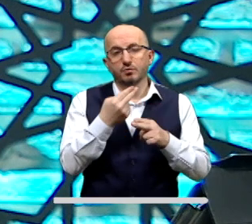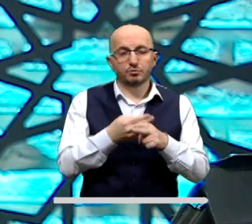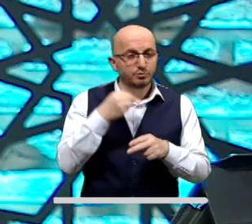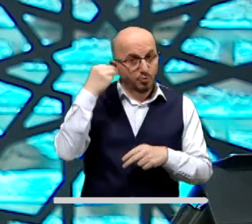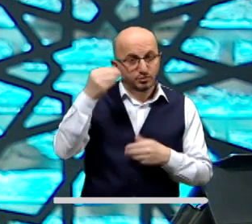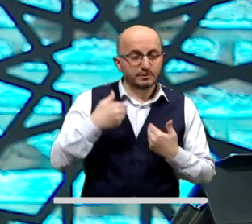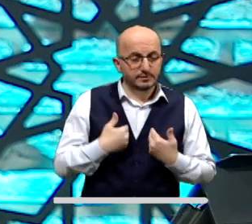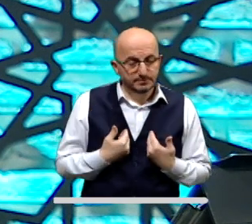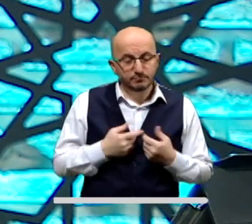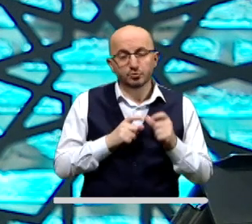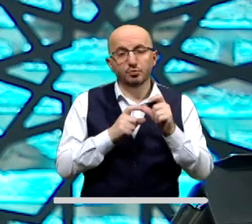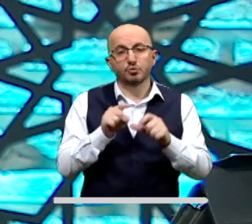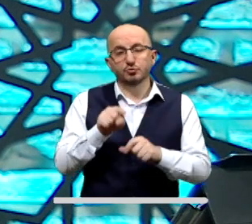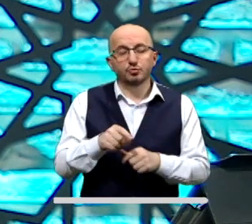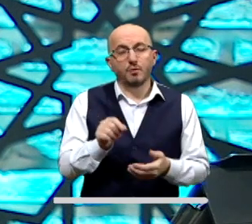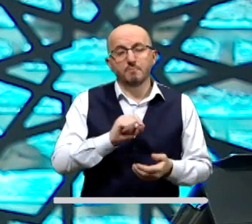öğretmeniyim